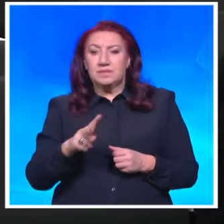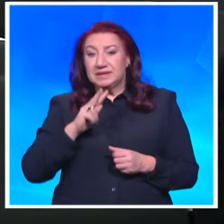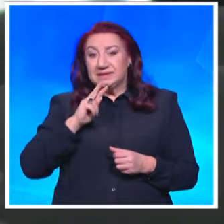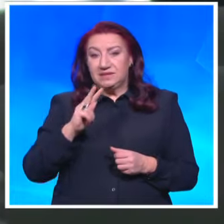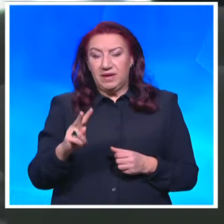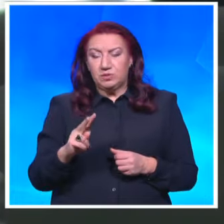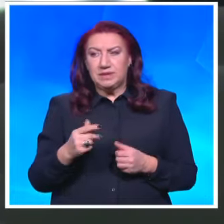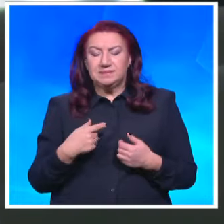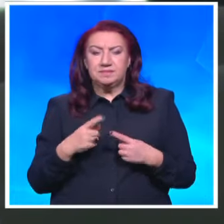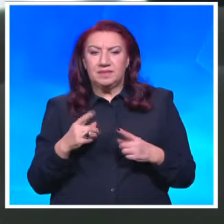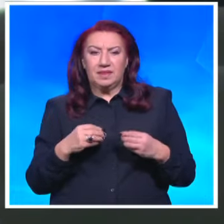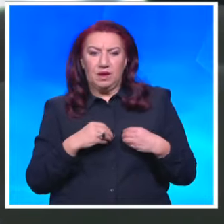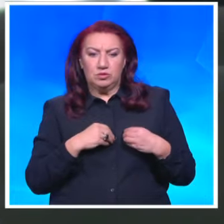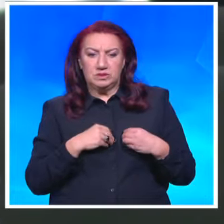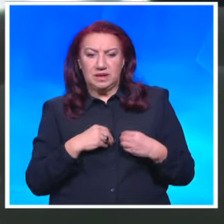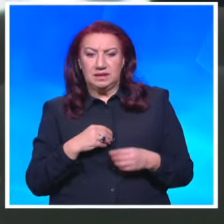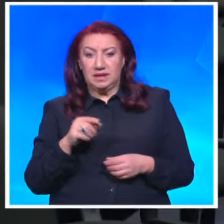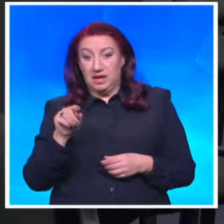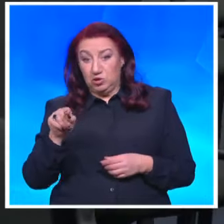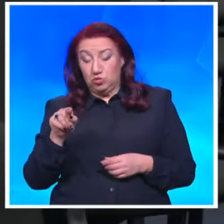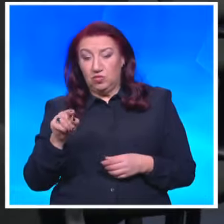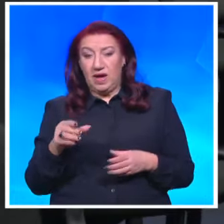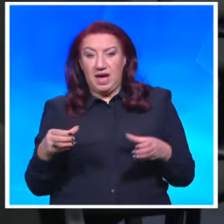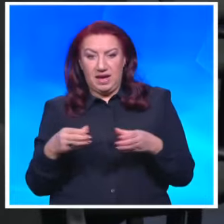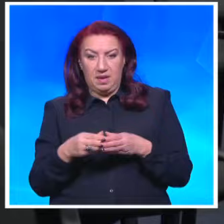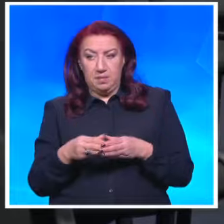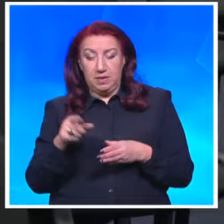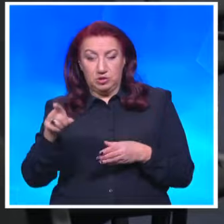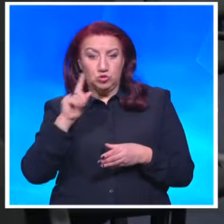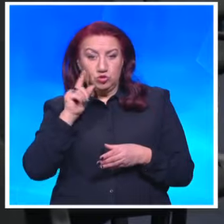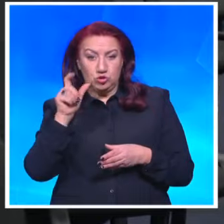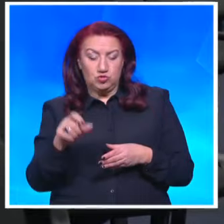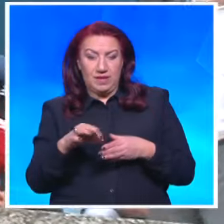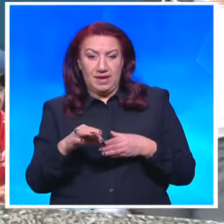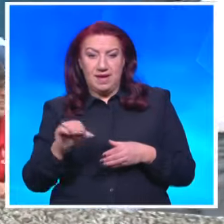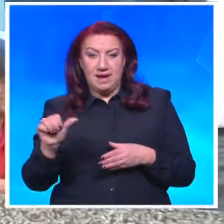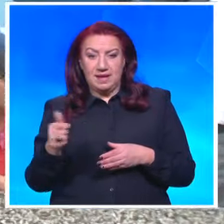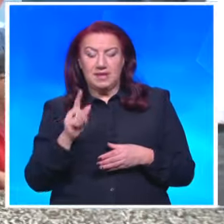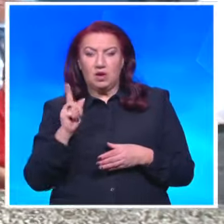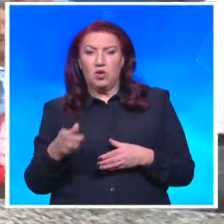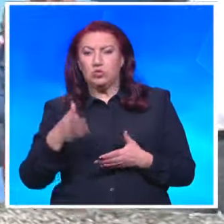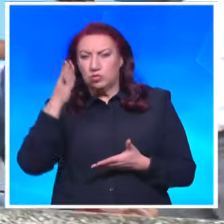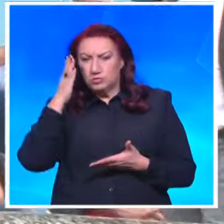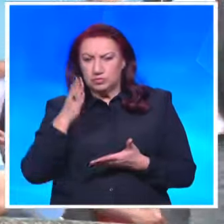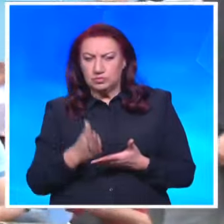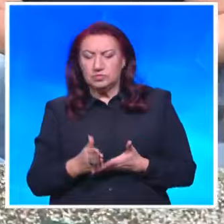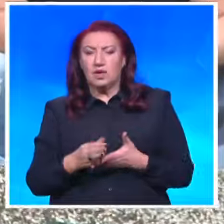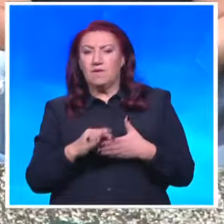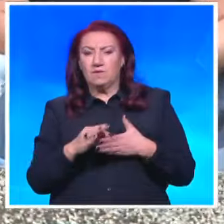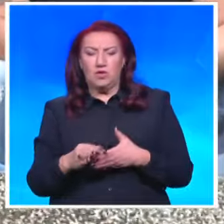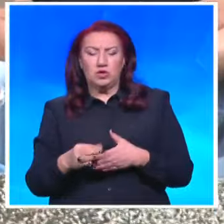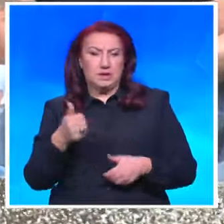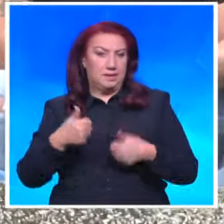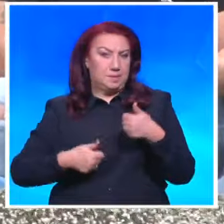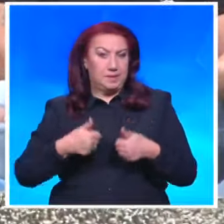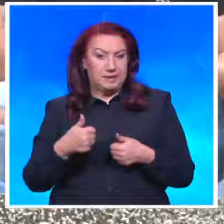е екипа и това е лидера, най-вече проблема ми е с лидера, който че може да доведе тази битка до край. Основният проблем е начина, по който се